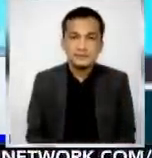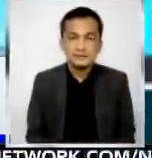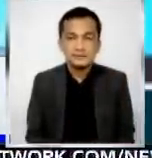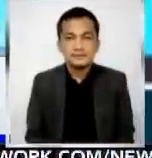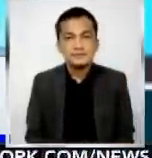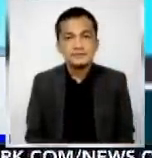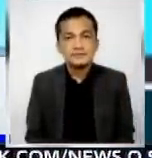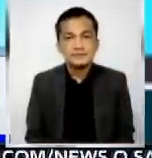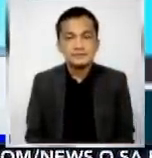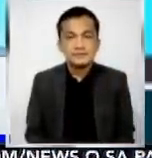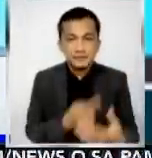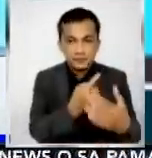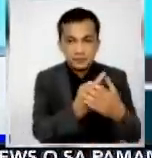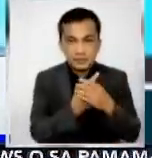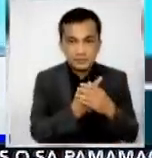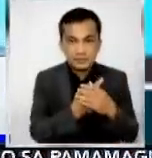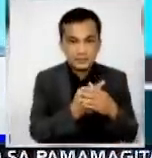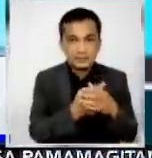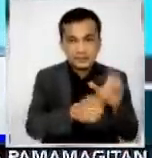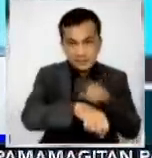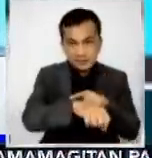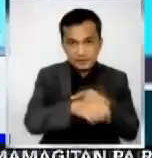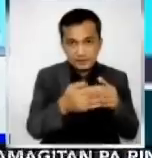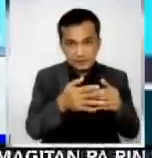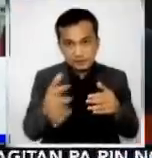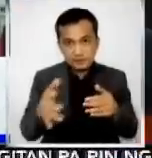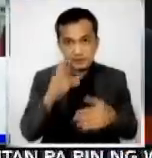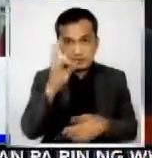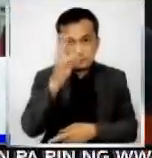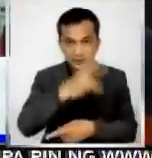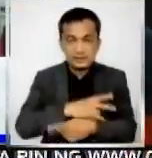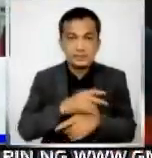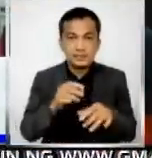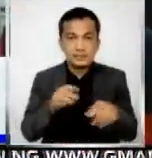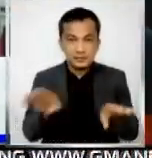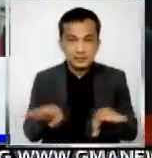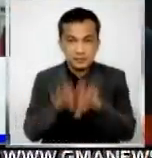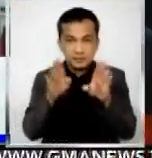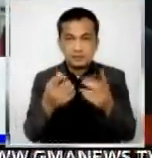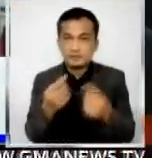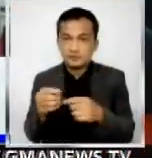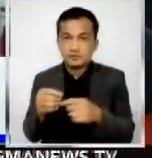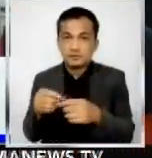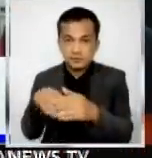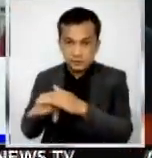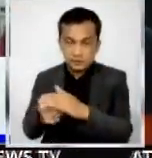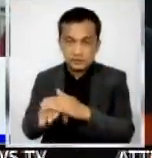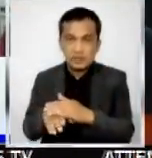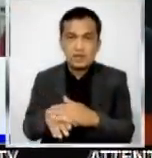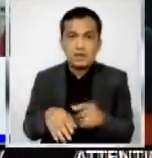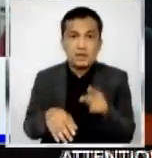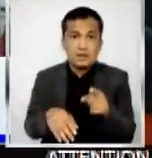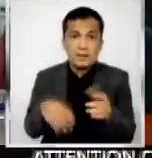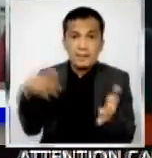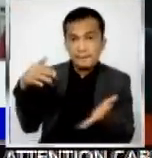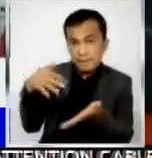Yung quarantine period ginawang 7 days. Similar moves will be undertaken. Pag-aaralan po ito